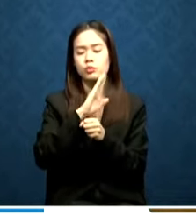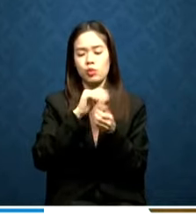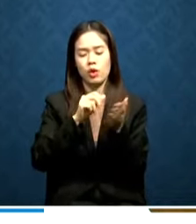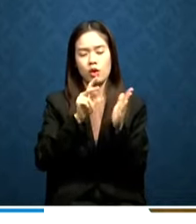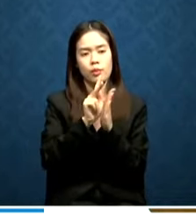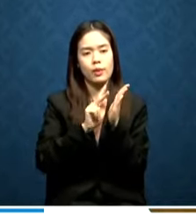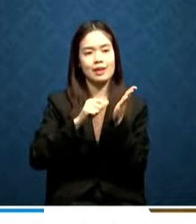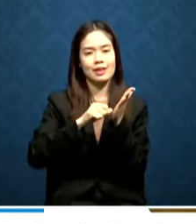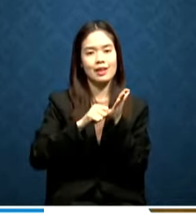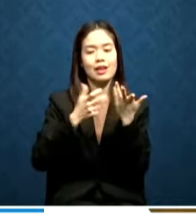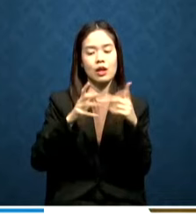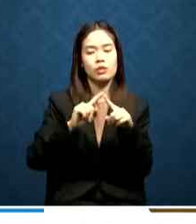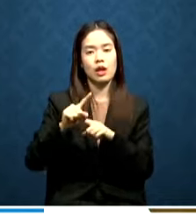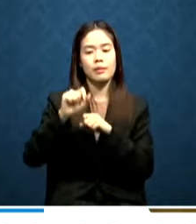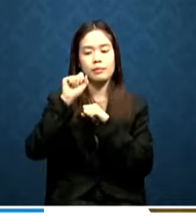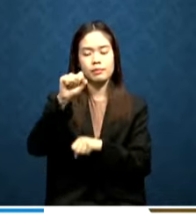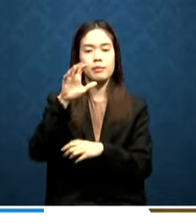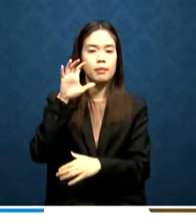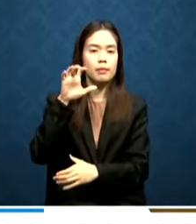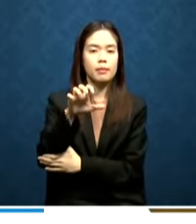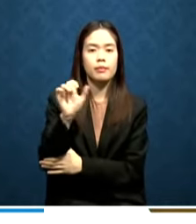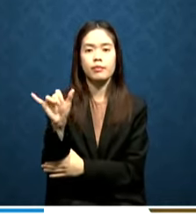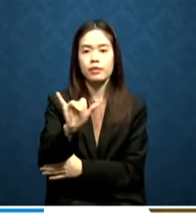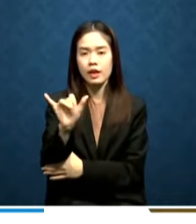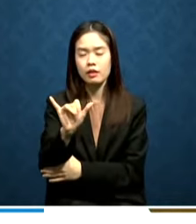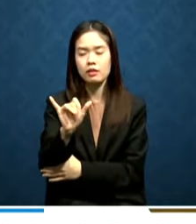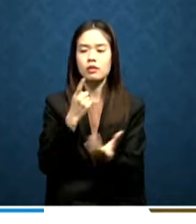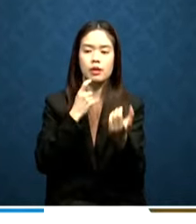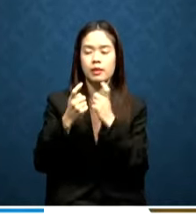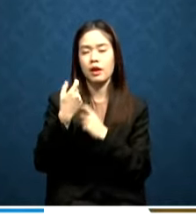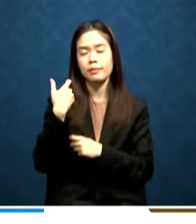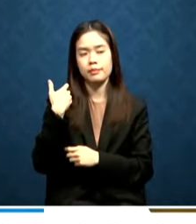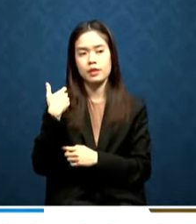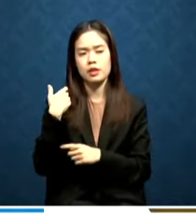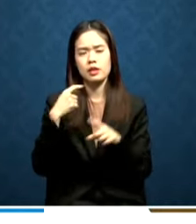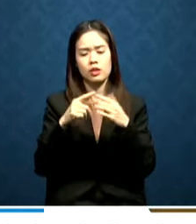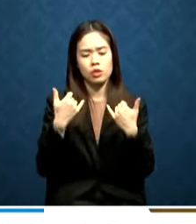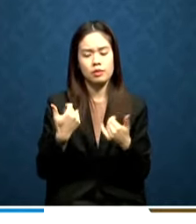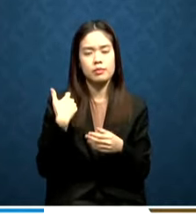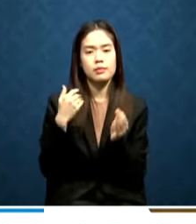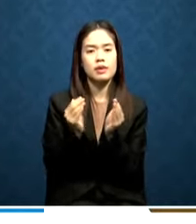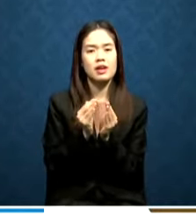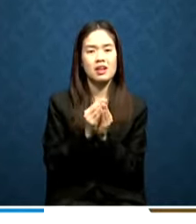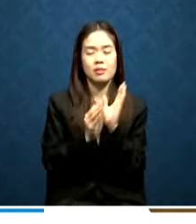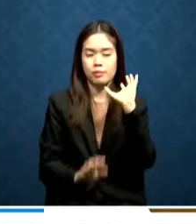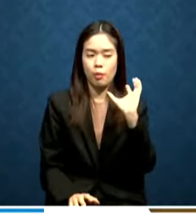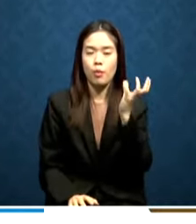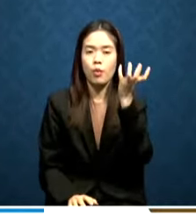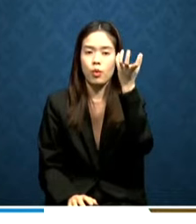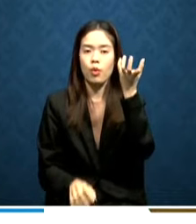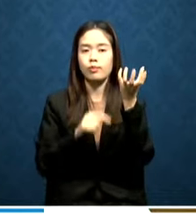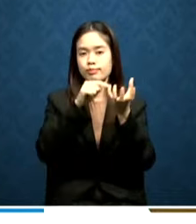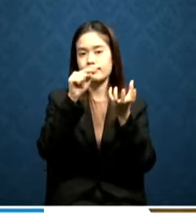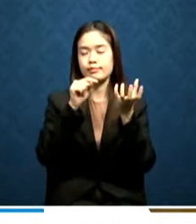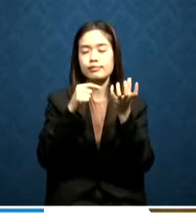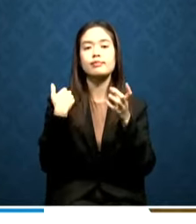หมายยังไม่ใช้มันไปโยงกันว่าทำขึ้นมาเป็น2ชั้นเนี่ยนะครับในทั่วโลกเนี่ยมีแบบนี้ก็ไม่เท่า